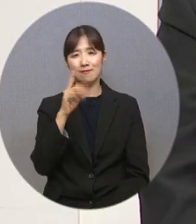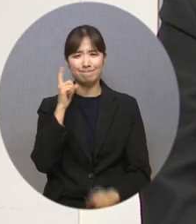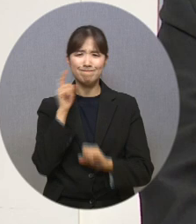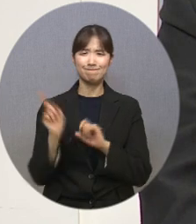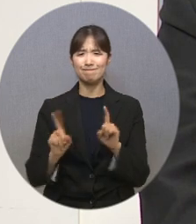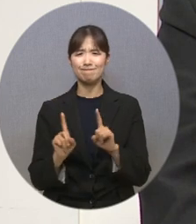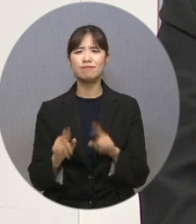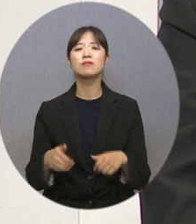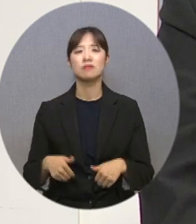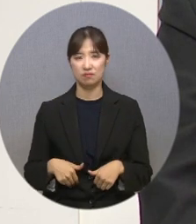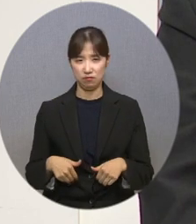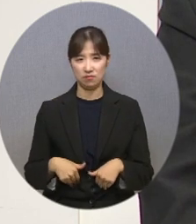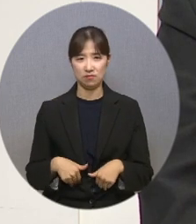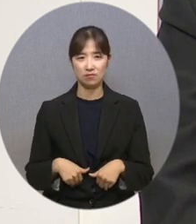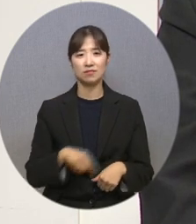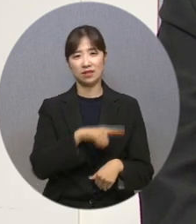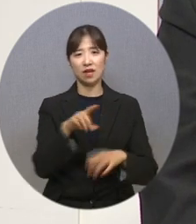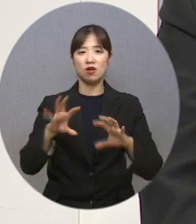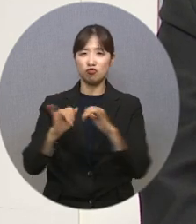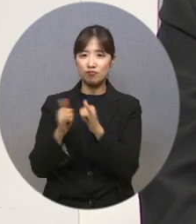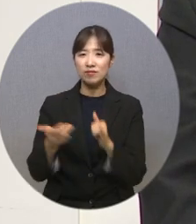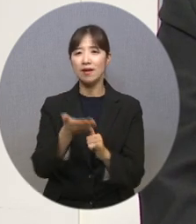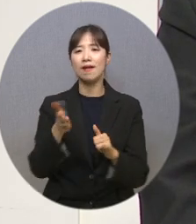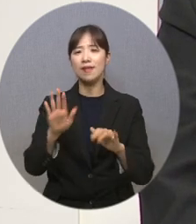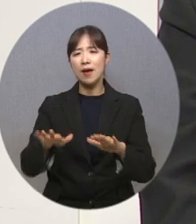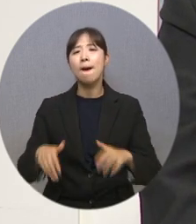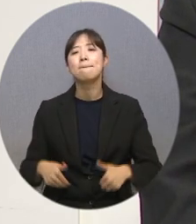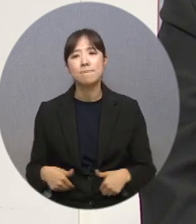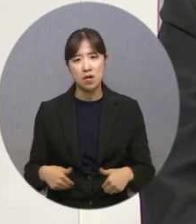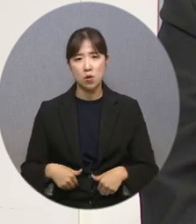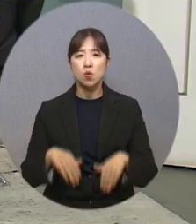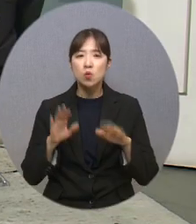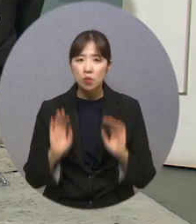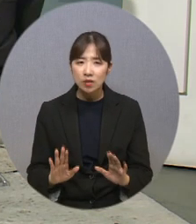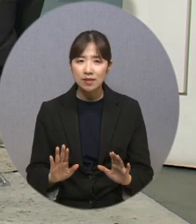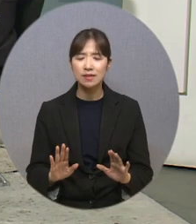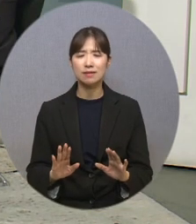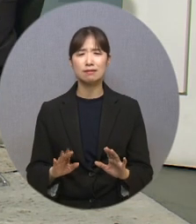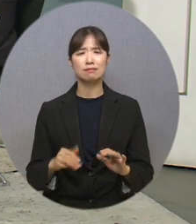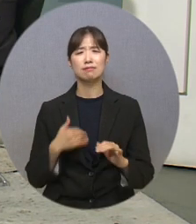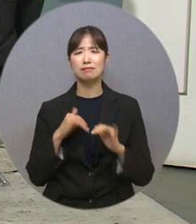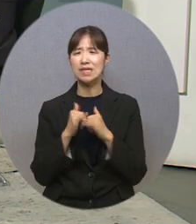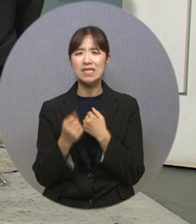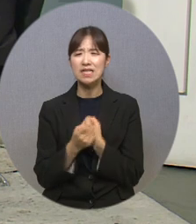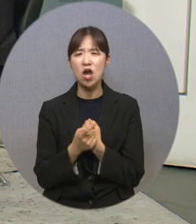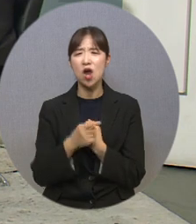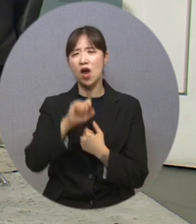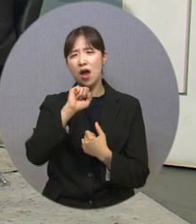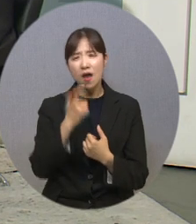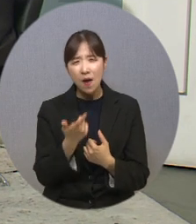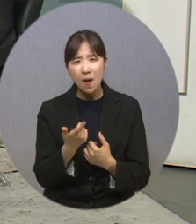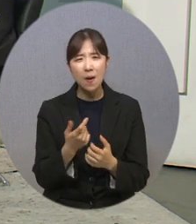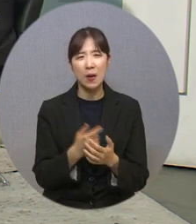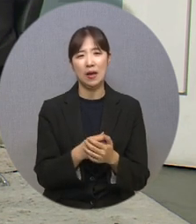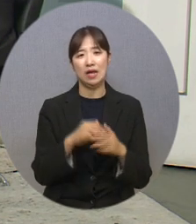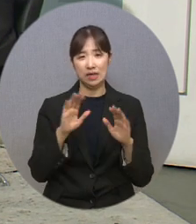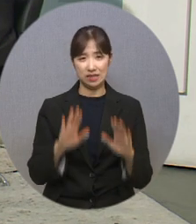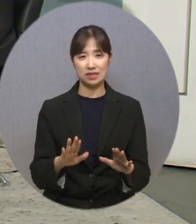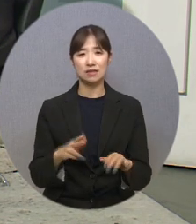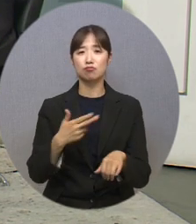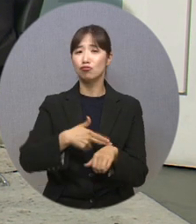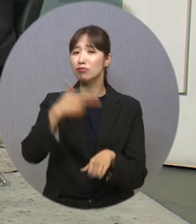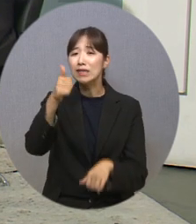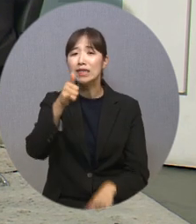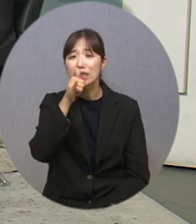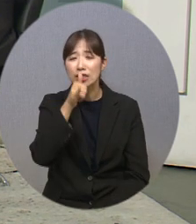됩니다. 이런 분들이 이건 국민들한테 필요하다. 우리 국민들이 지금 인성이 바닥을 치고 있는데 저 우리가 지금 스승이